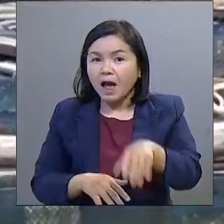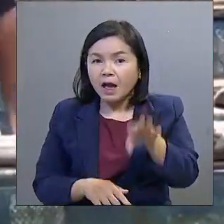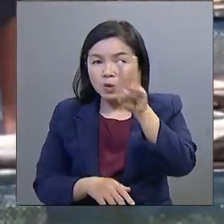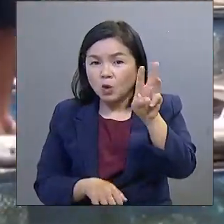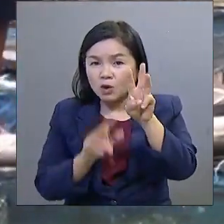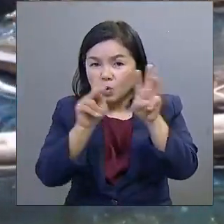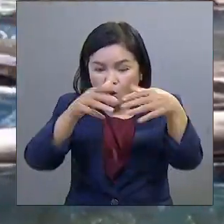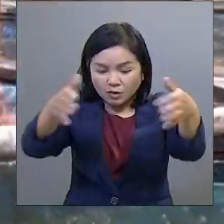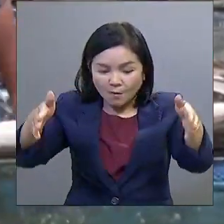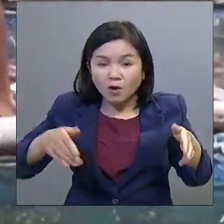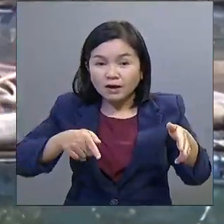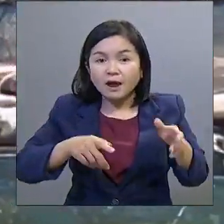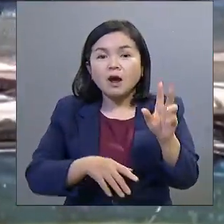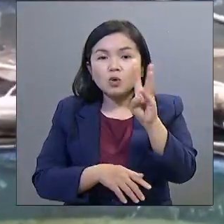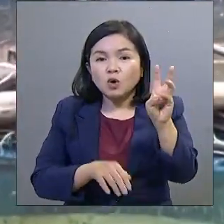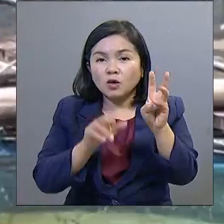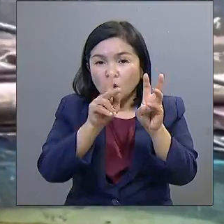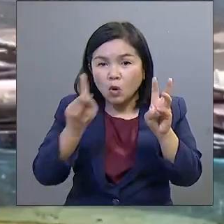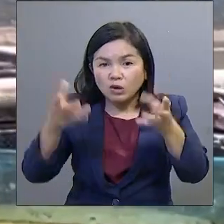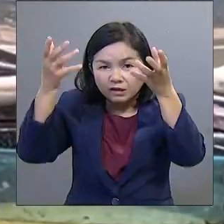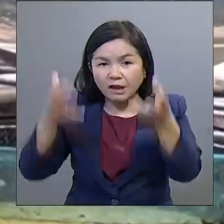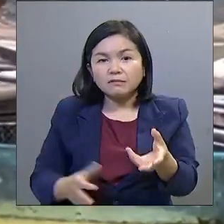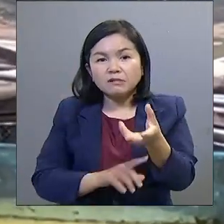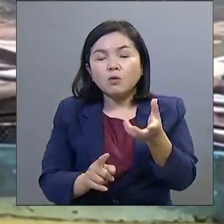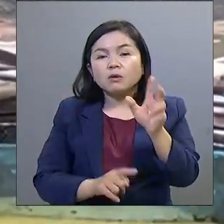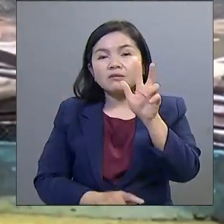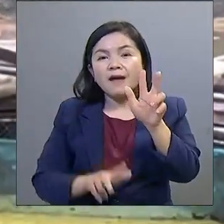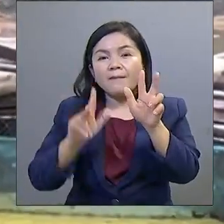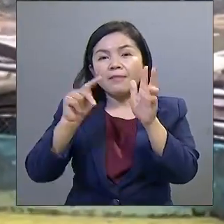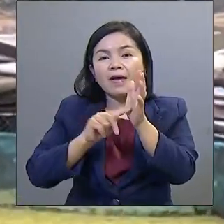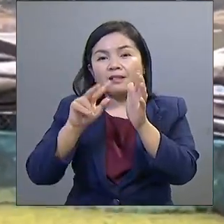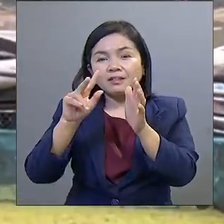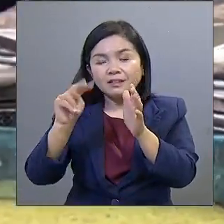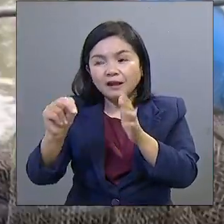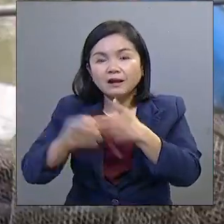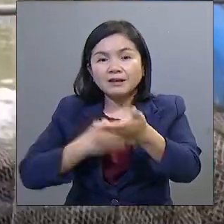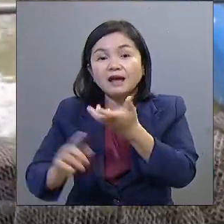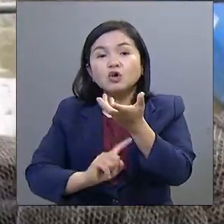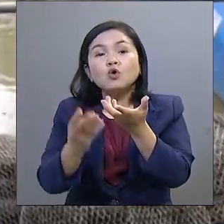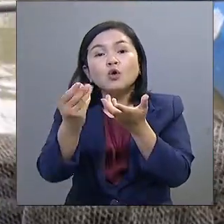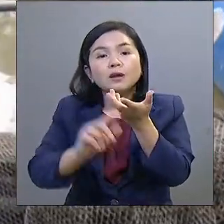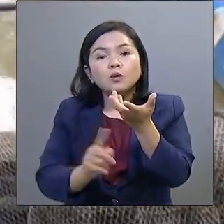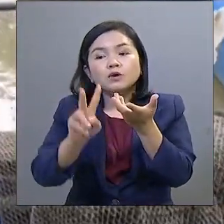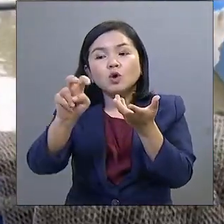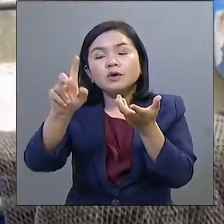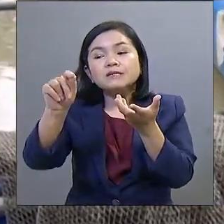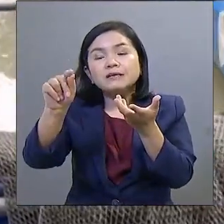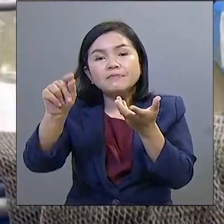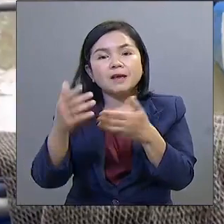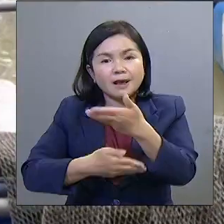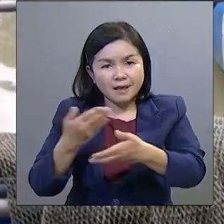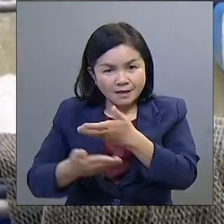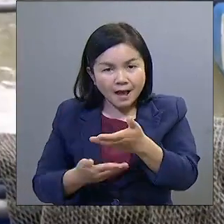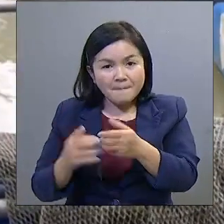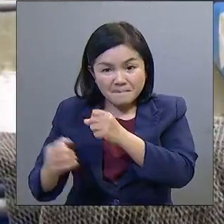กรัมนะคะหรือรวมทั้งหมดกว่า3ตันราคาขายปลากดเหลืองเนี่ยราคากิโลกรัมละ220บาทแต่ต้องไม่ลืมนะ